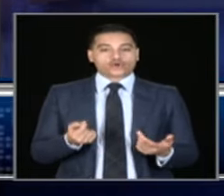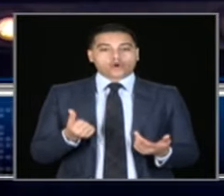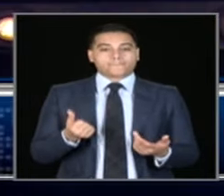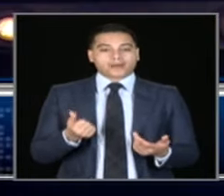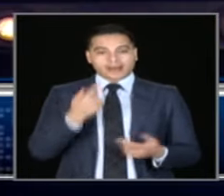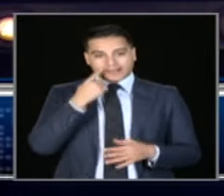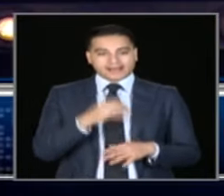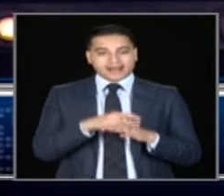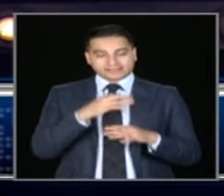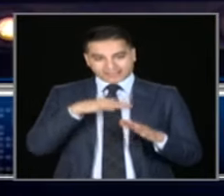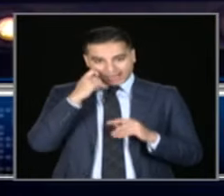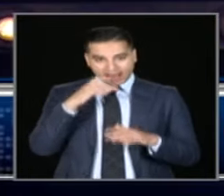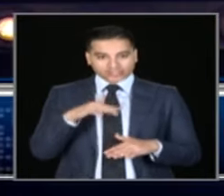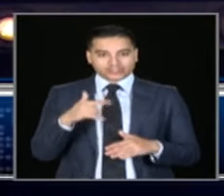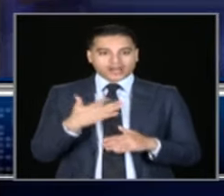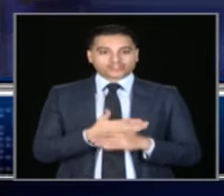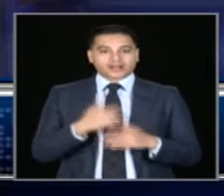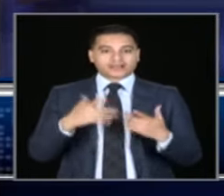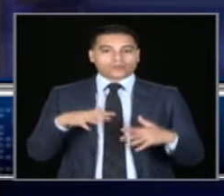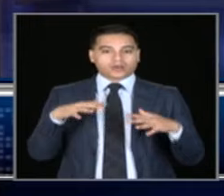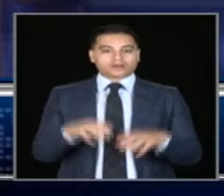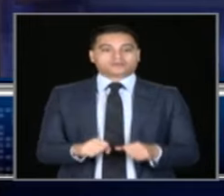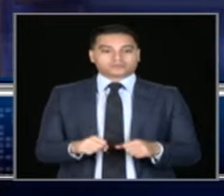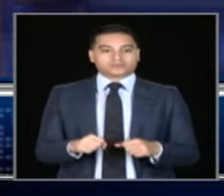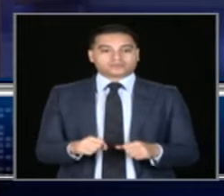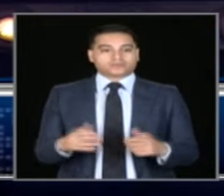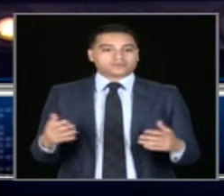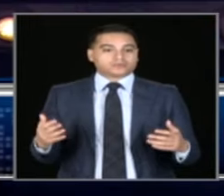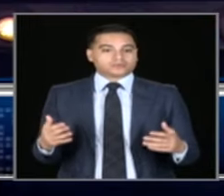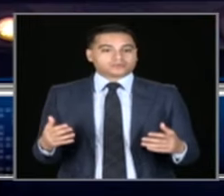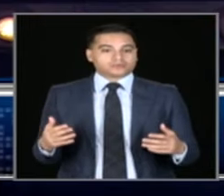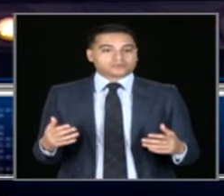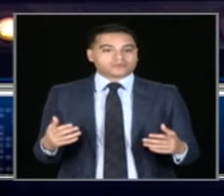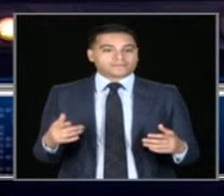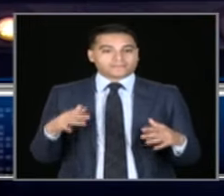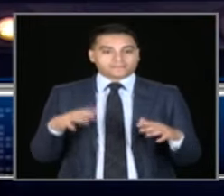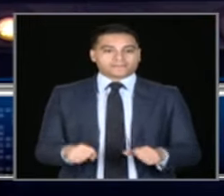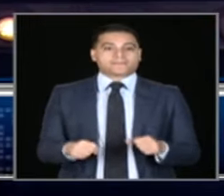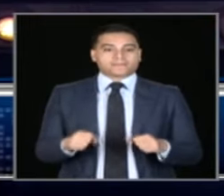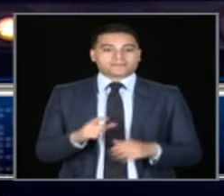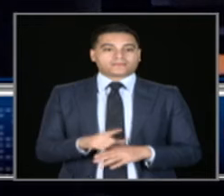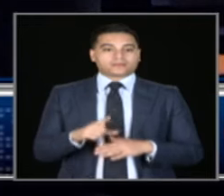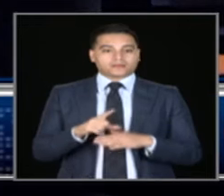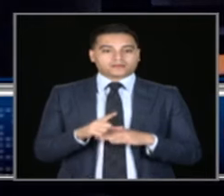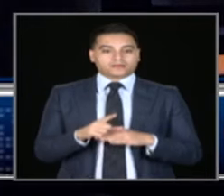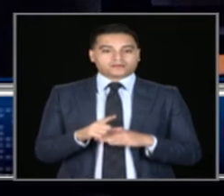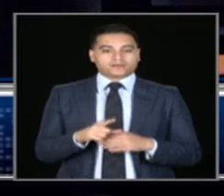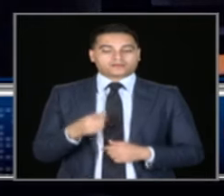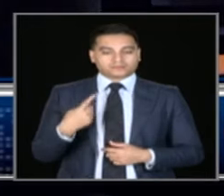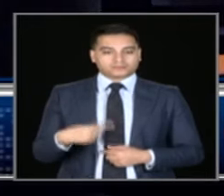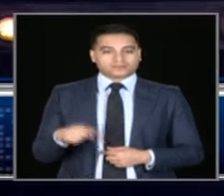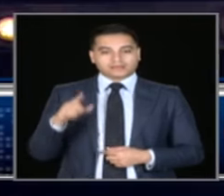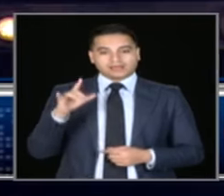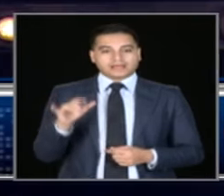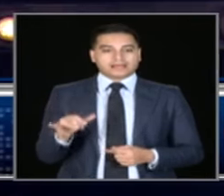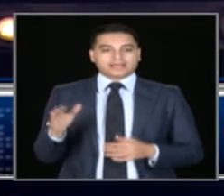السكان، عشان كده الدولة دي احتلتها. نقول بورما. احتلتها بقيادة الجنرال لي